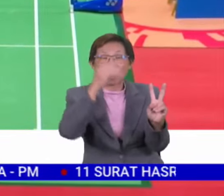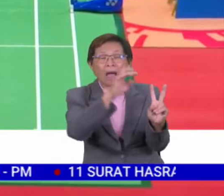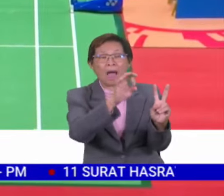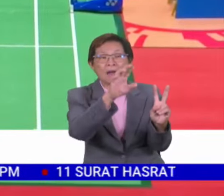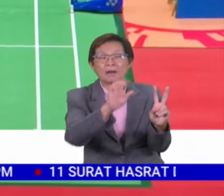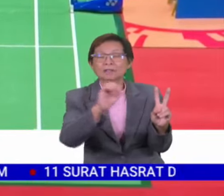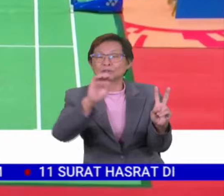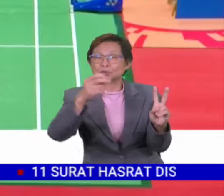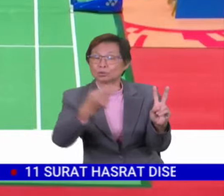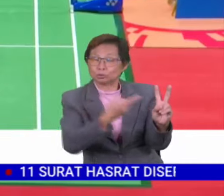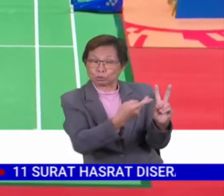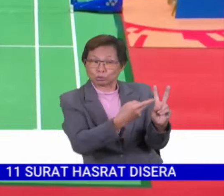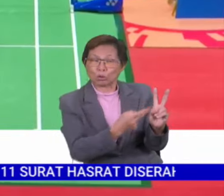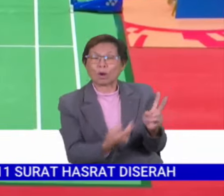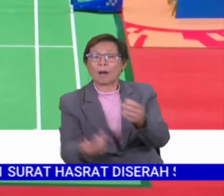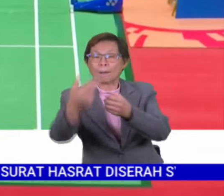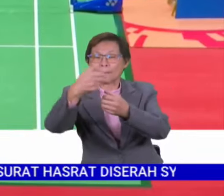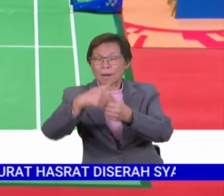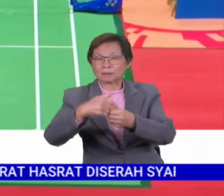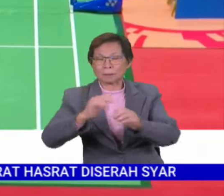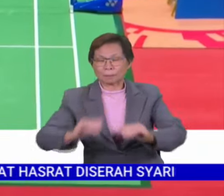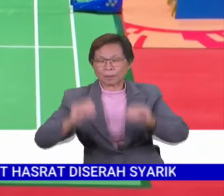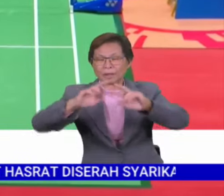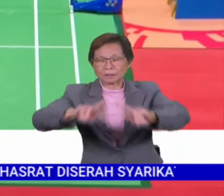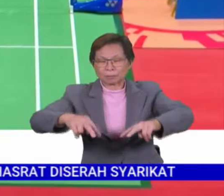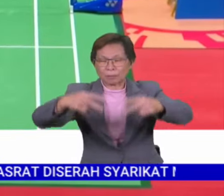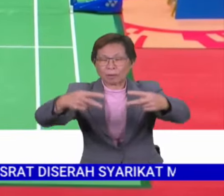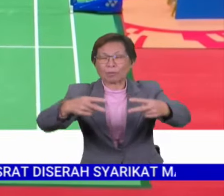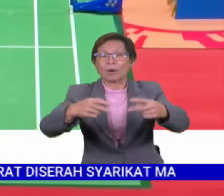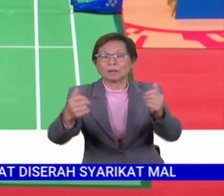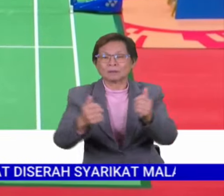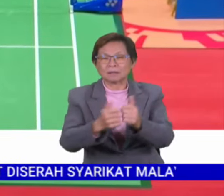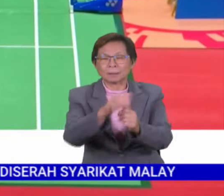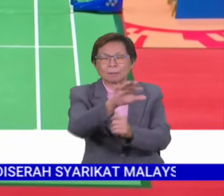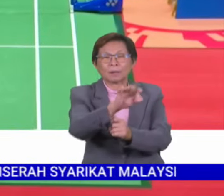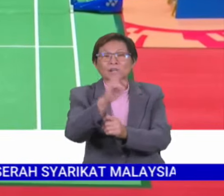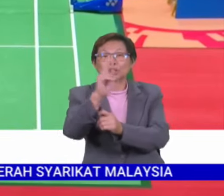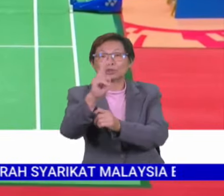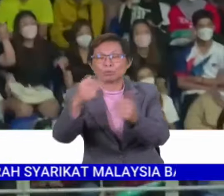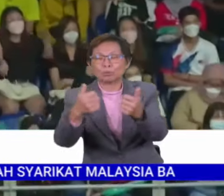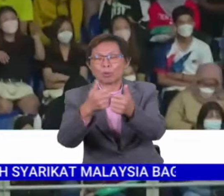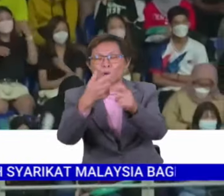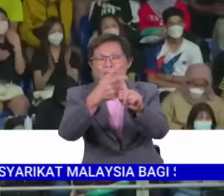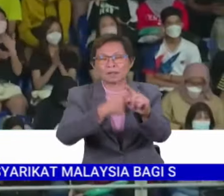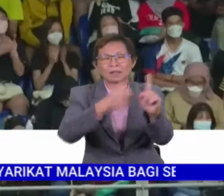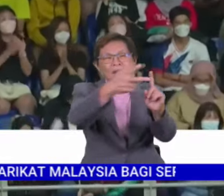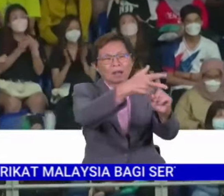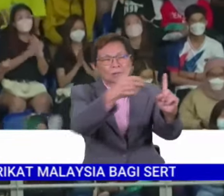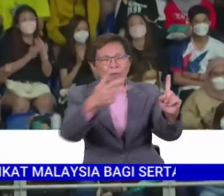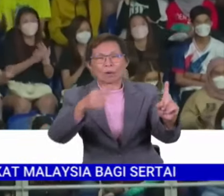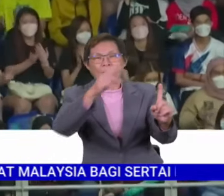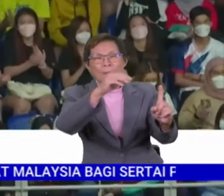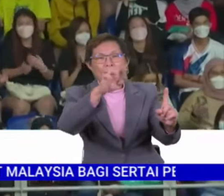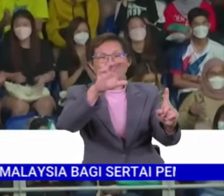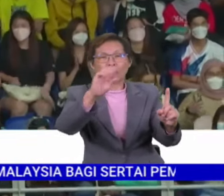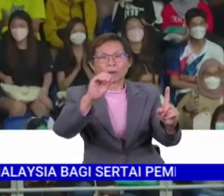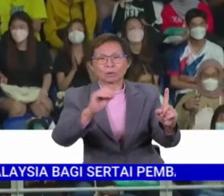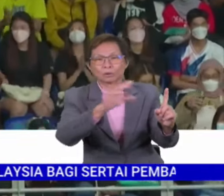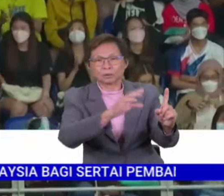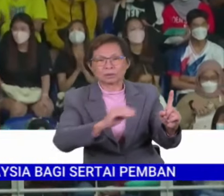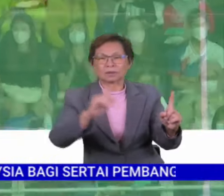Woo Yik dilihat mampu mara sekurang-kurangnya ke peringkat separuh akhir dengan pilihan kedua kejohanan dari Indonesia, Marcus Fernaldi